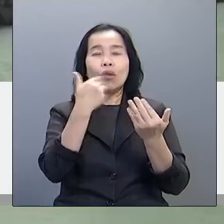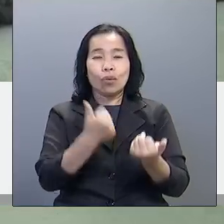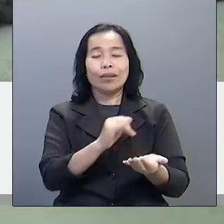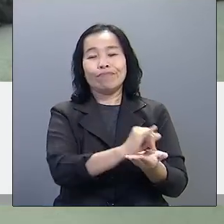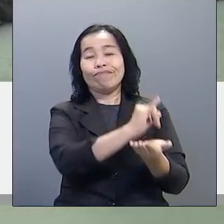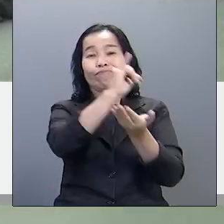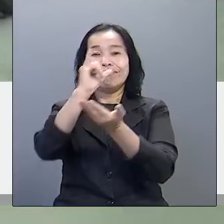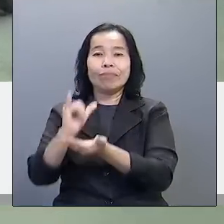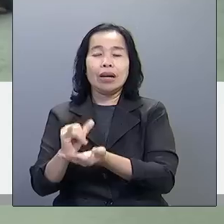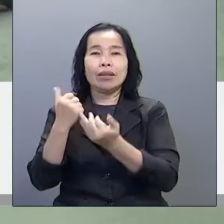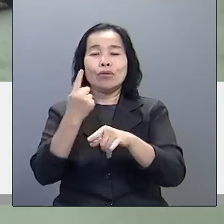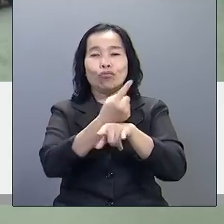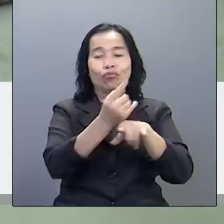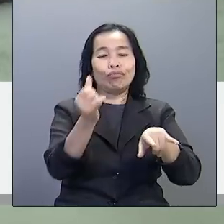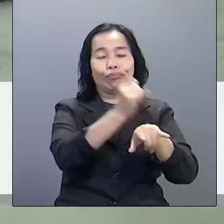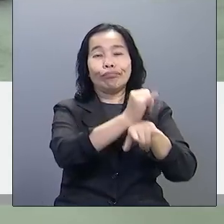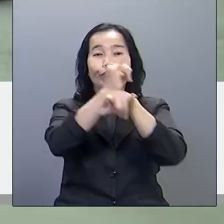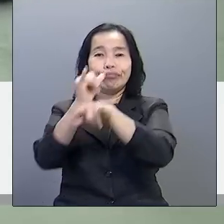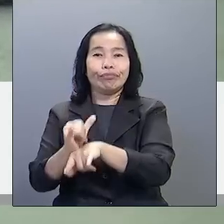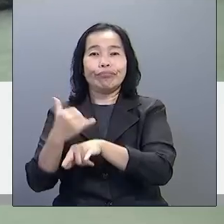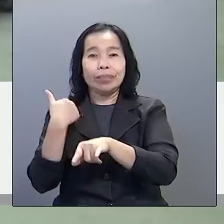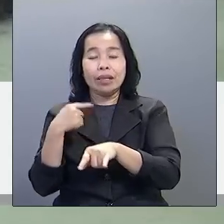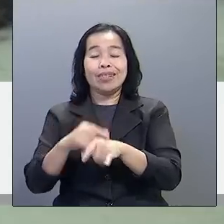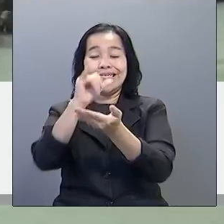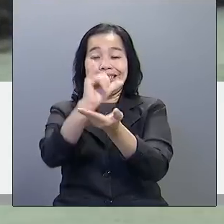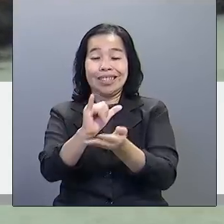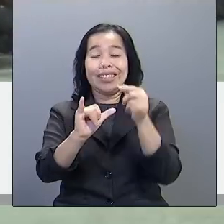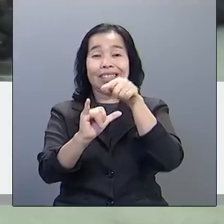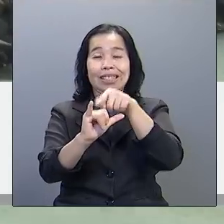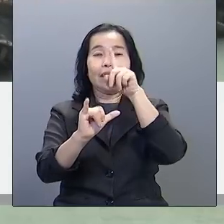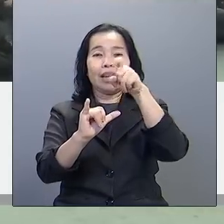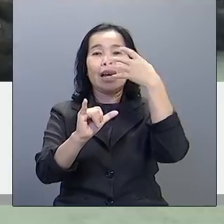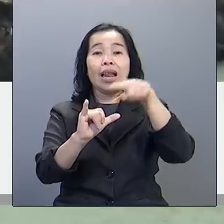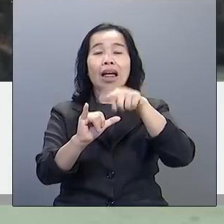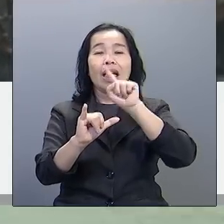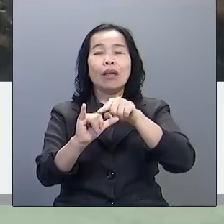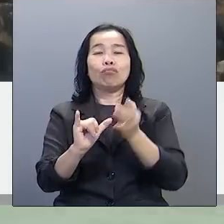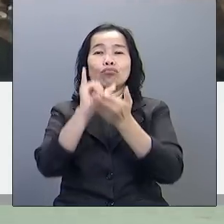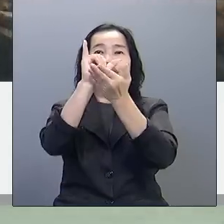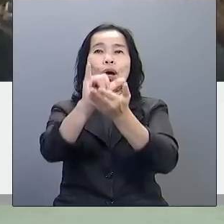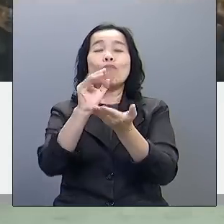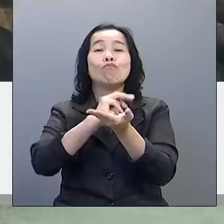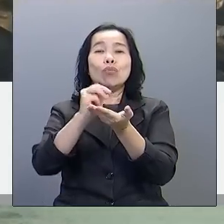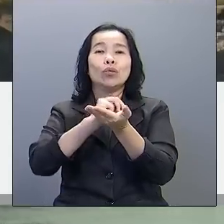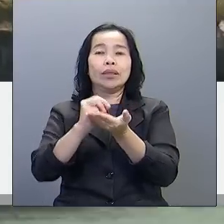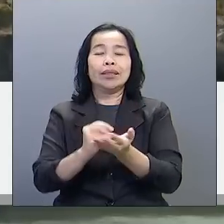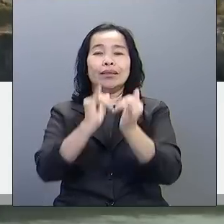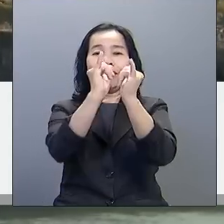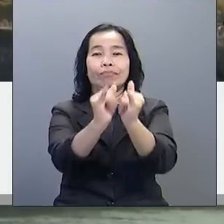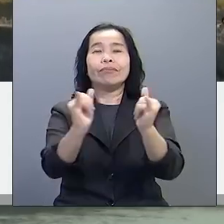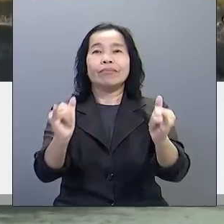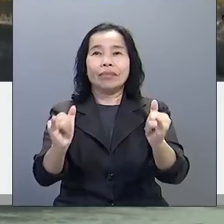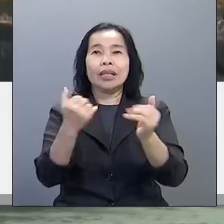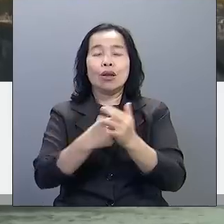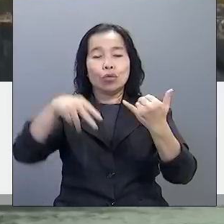ำเลียงมาในเฮลิคอปเตอร์ลำนี้เช่นกันครับโดยร่างของพันจ่าเอกจิราวัฒน์จะถูกส่งไปที่มูลนิธิสว่างราชศรัทธาธรรมสถานเพื่อเข้าสู่